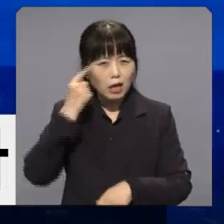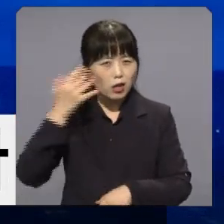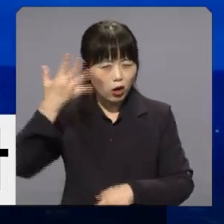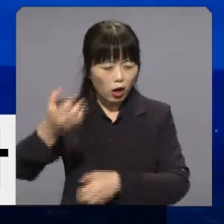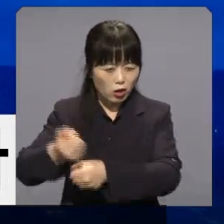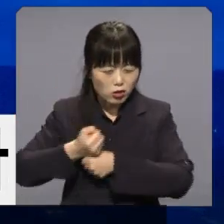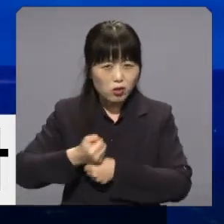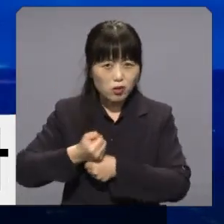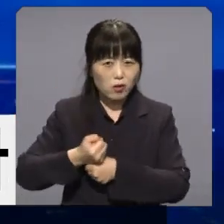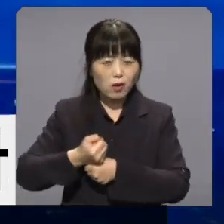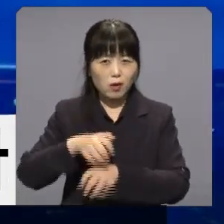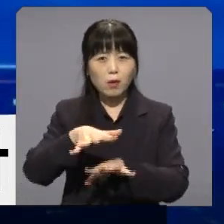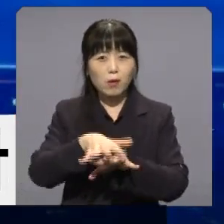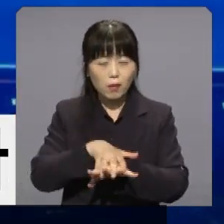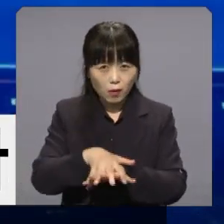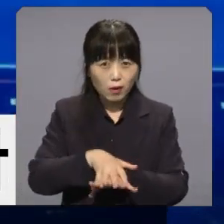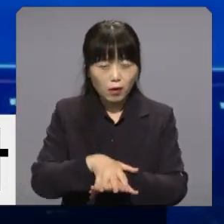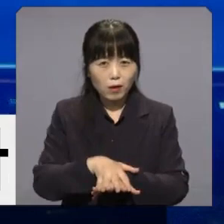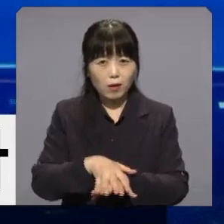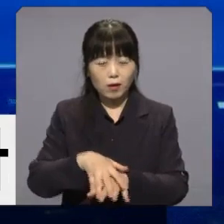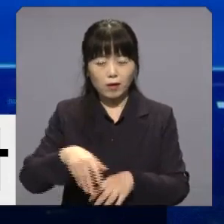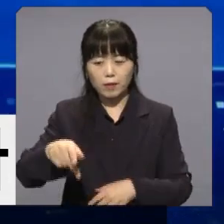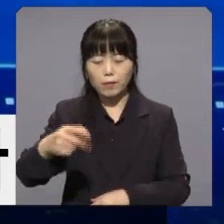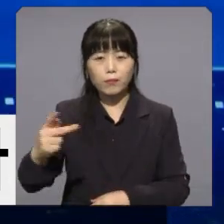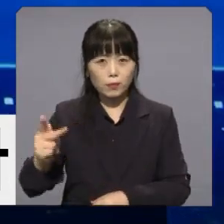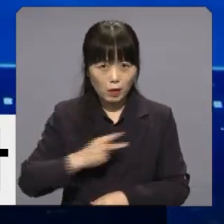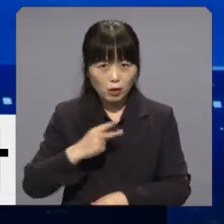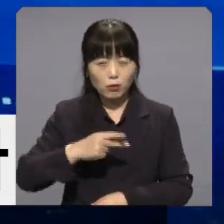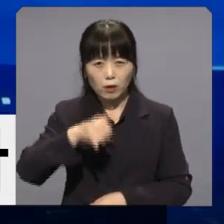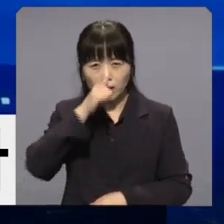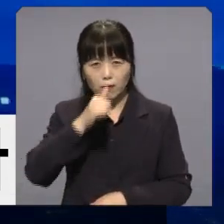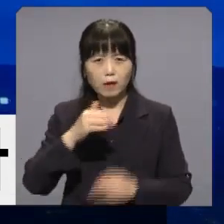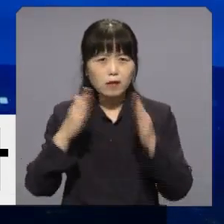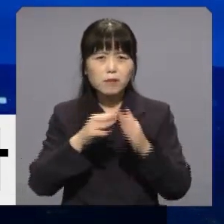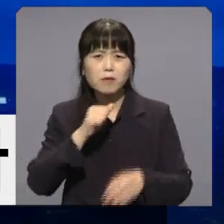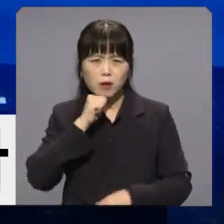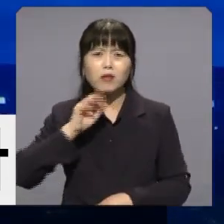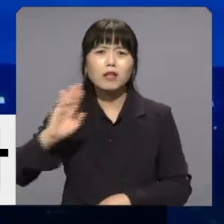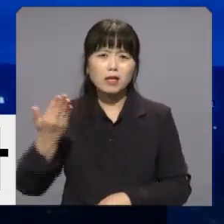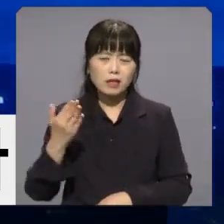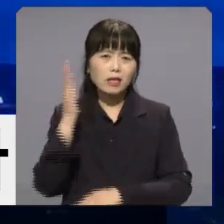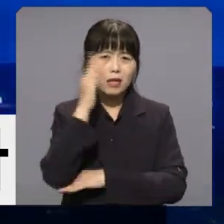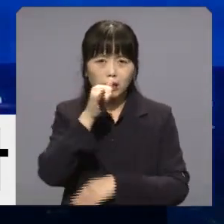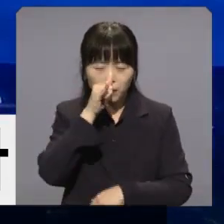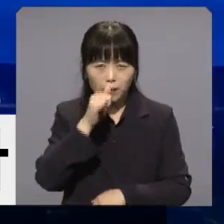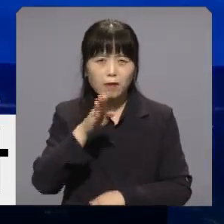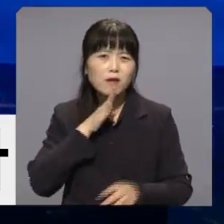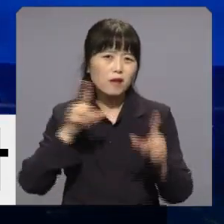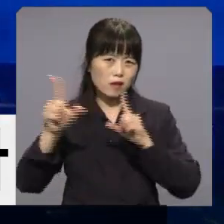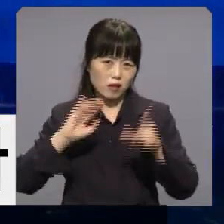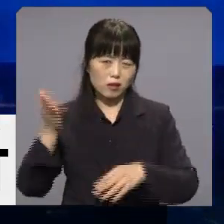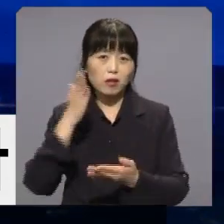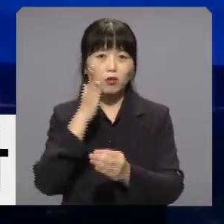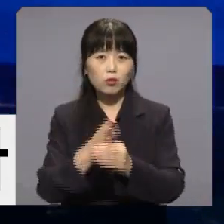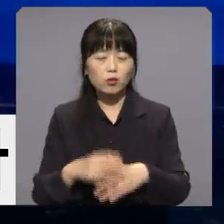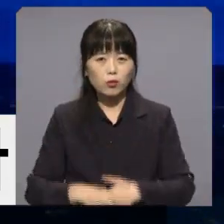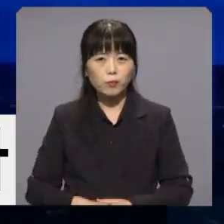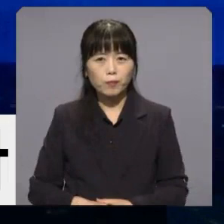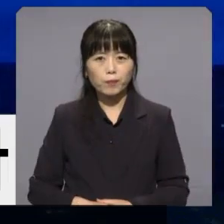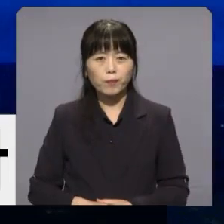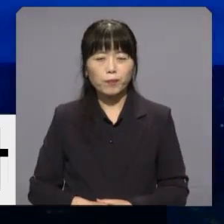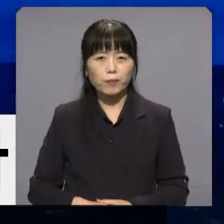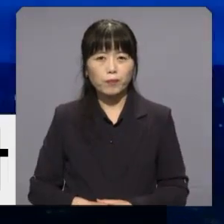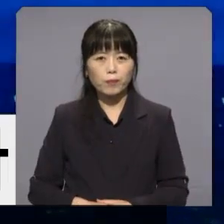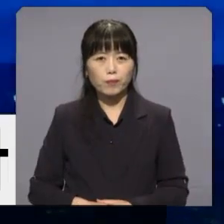집을 샀던 이젠 하우스 푸어 다이 이런 하소연이 여기저기서 나오고 있고 이 말이 그의 말 현실화 하고 있습니다 최영 원장님